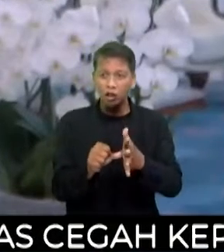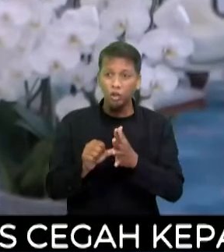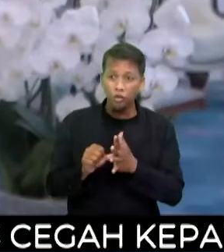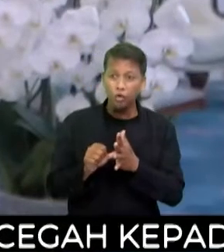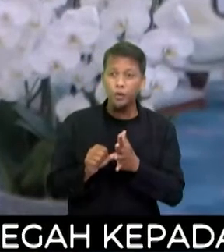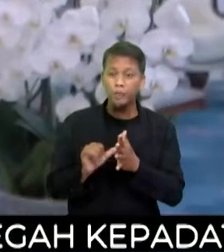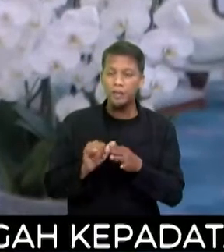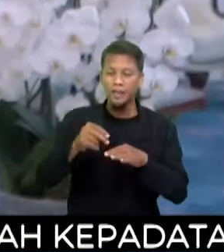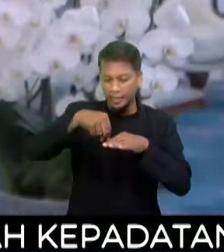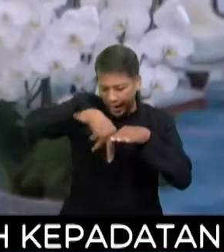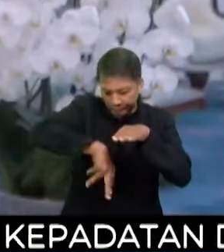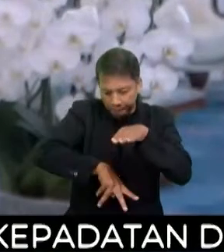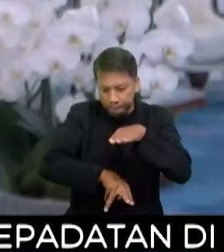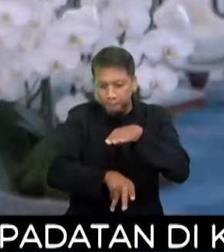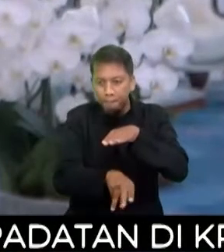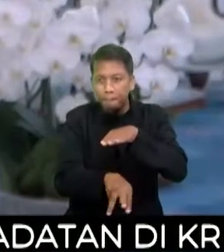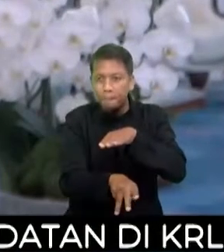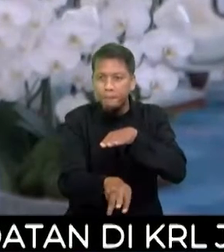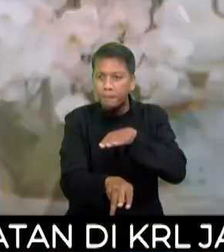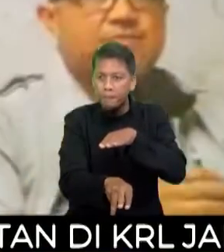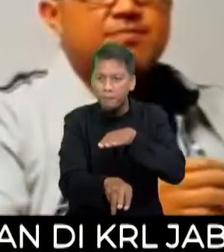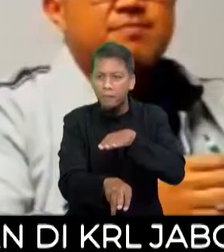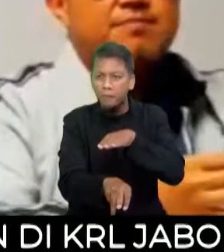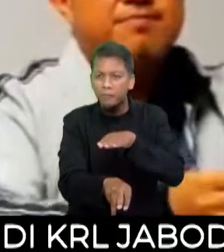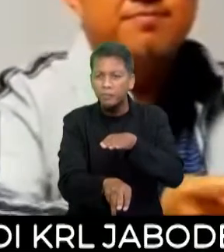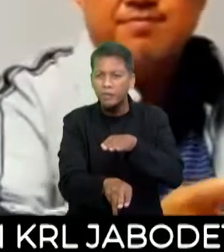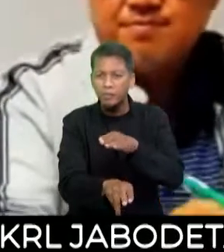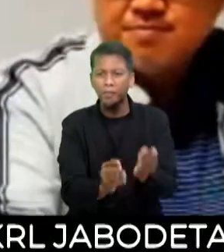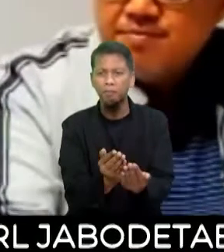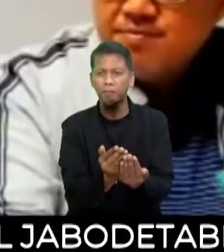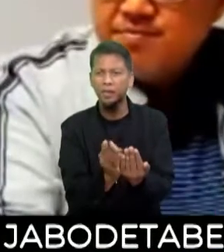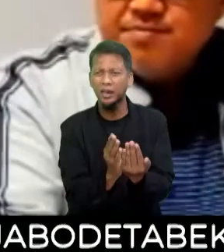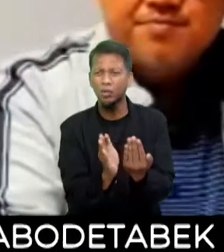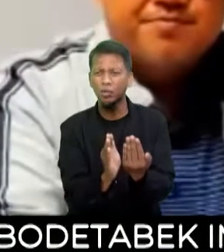sesuatu di bawah permukaan air, terutama di dekat pintu air.